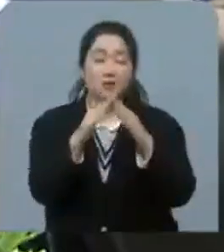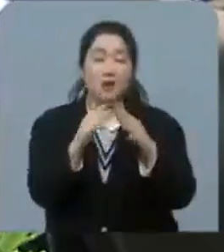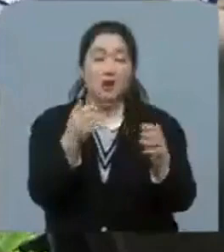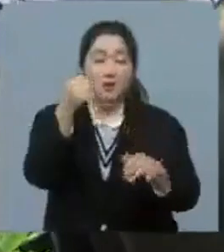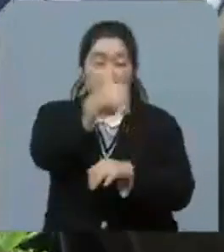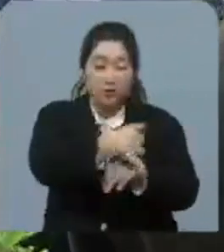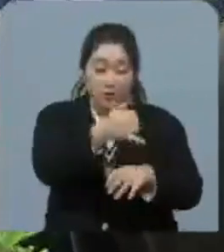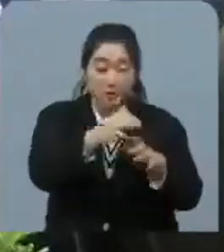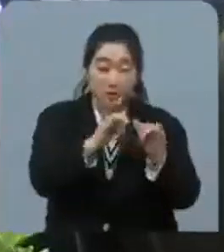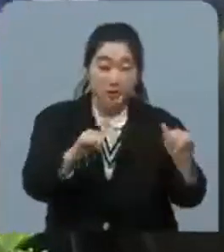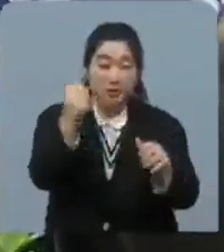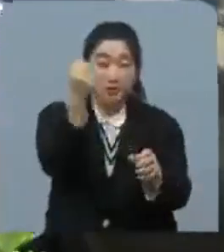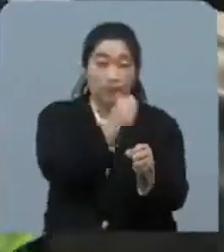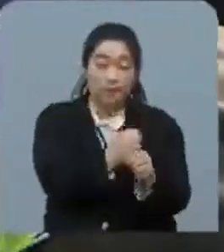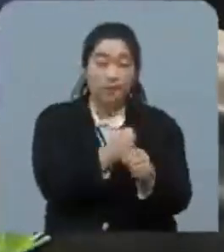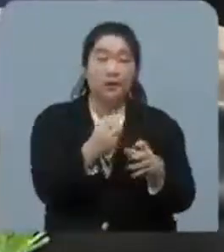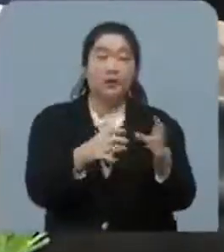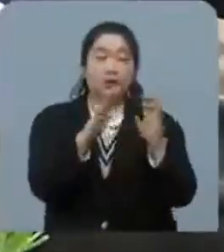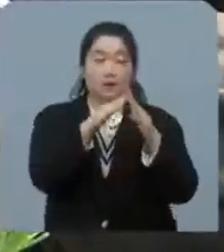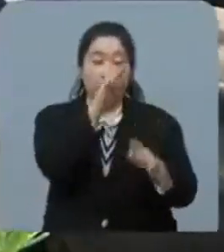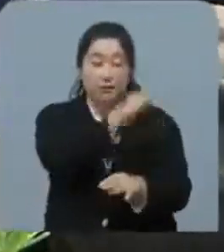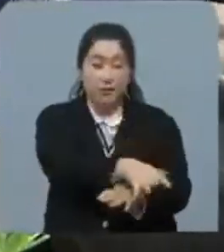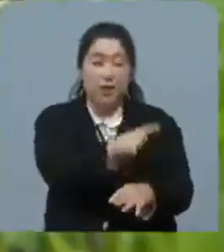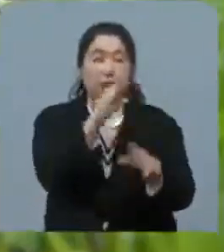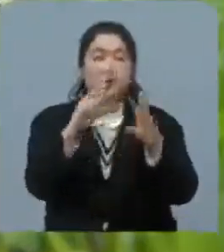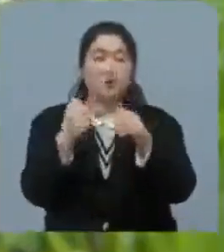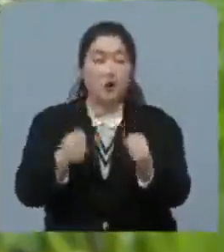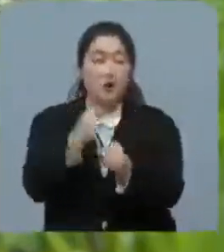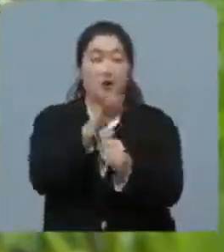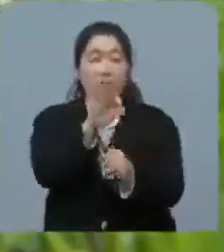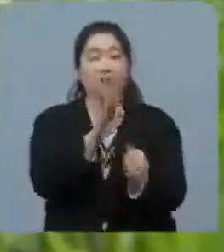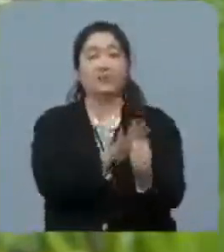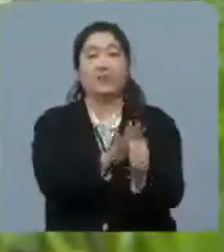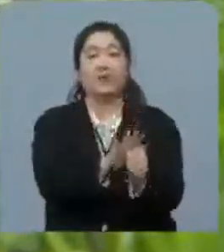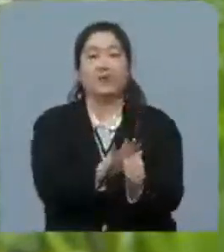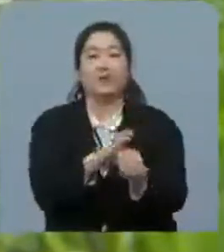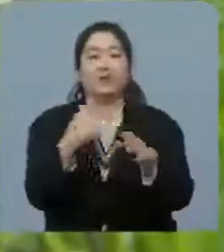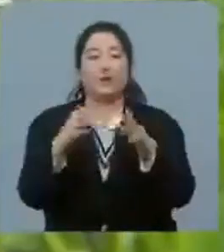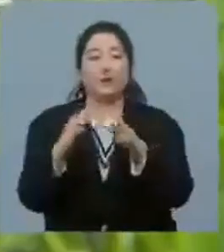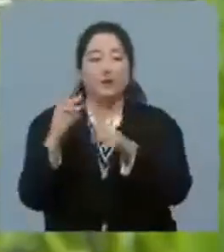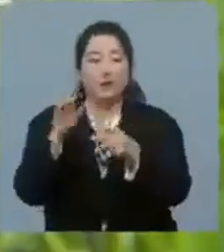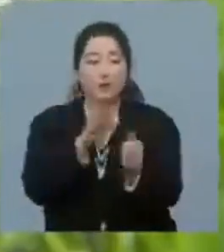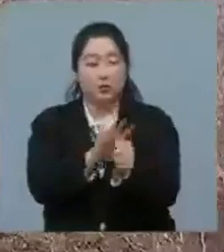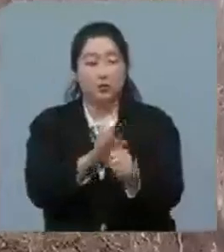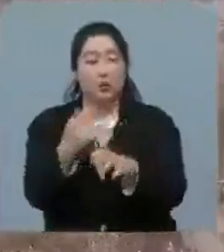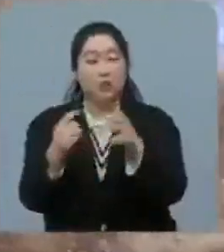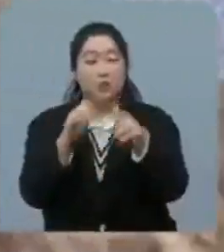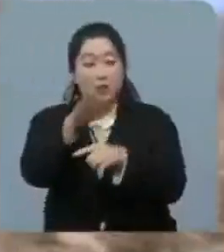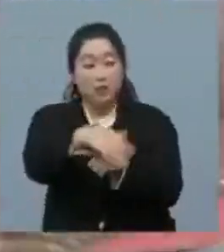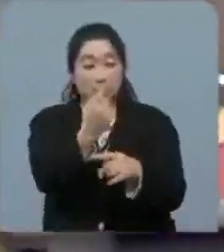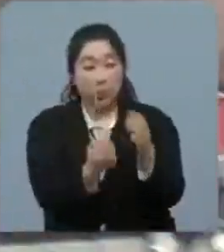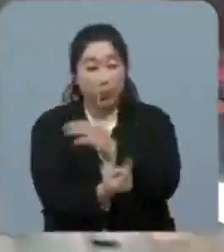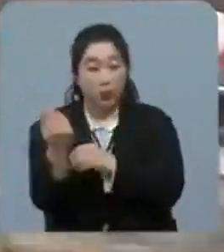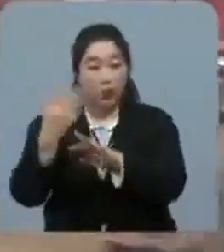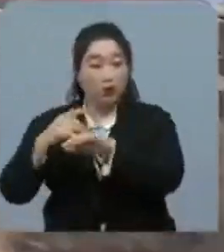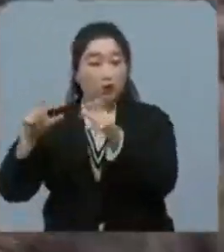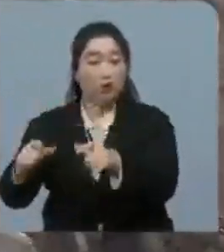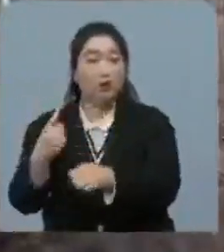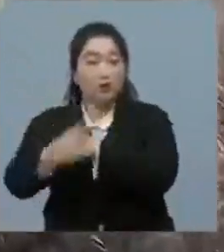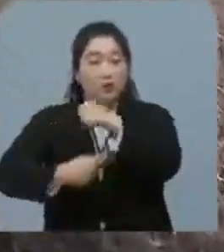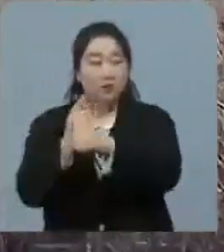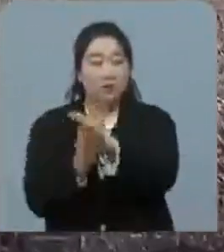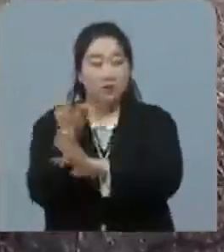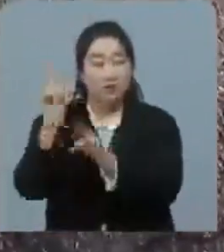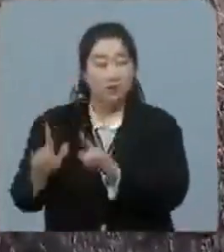창업 비용과 주택 구입 자금을 지원합니다. 지원 대상은 농촌 외 지역에서 1년 이상 거주하고